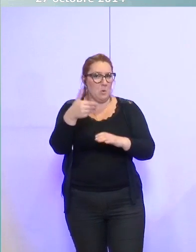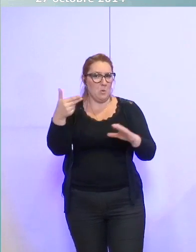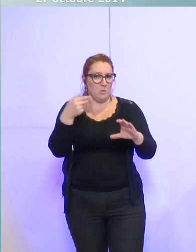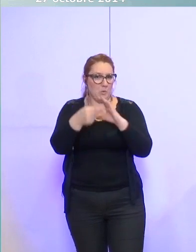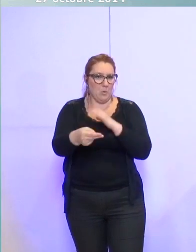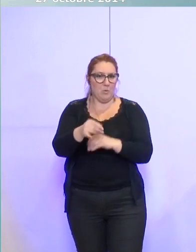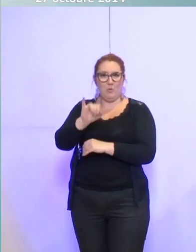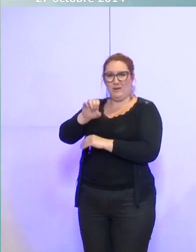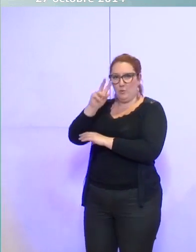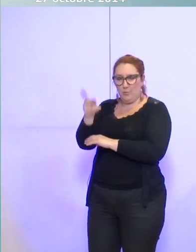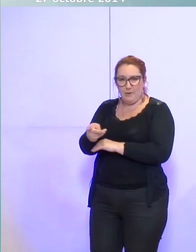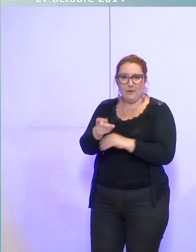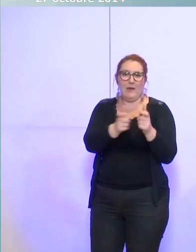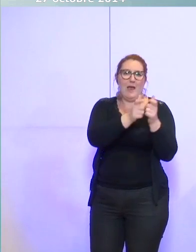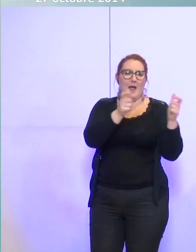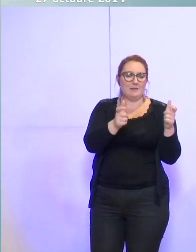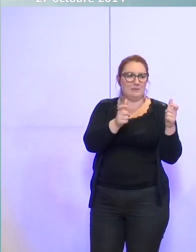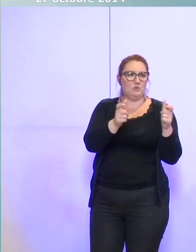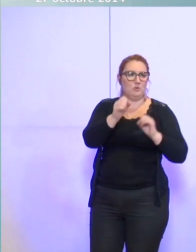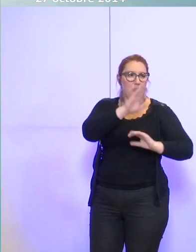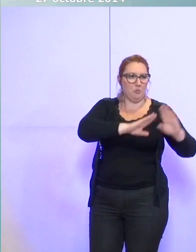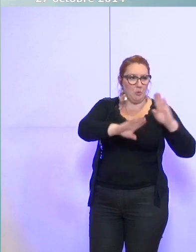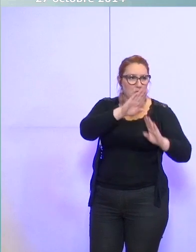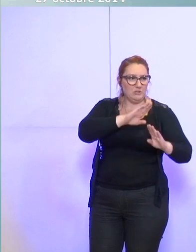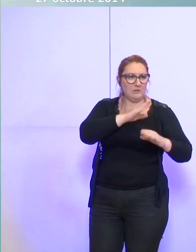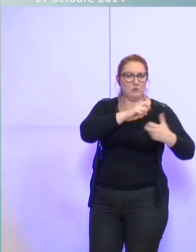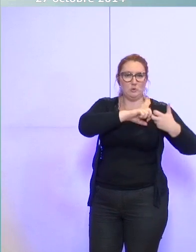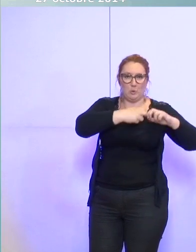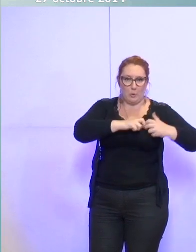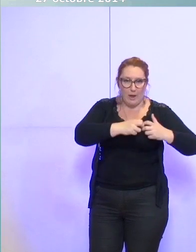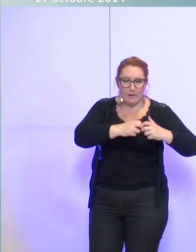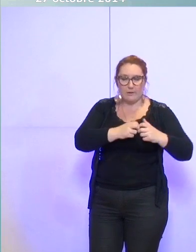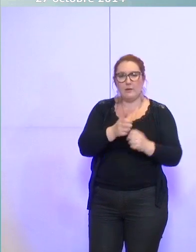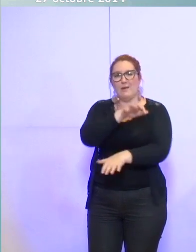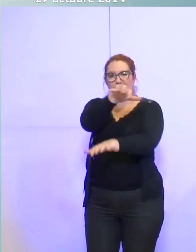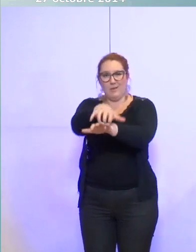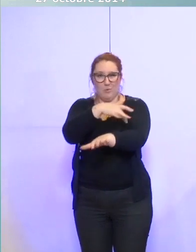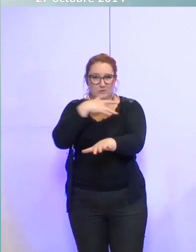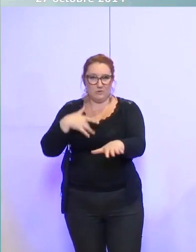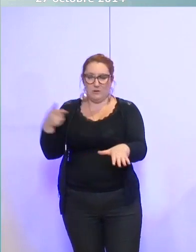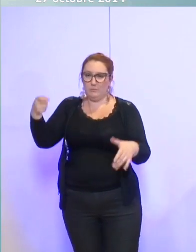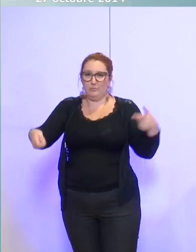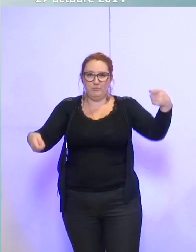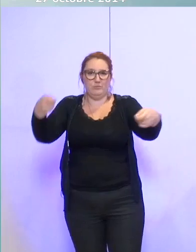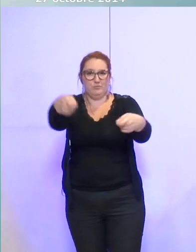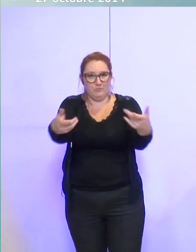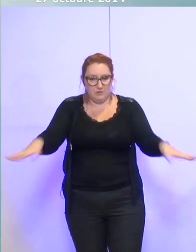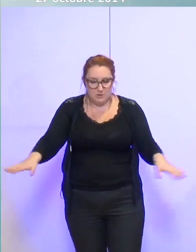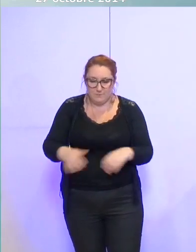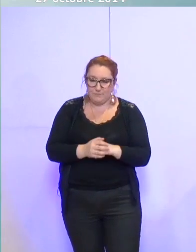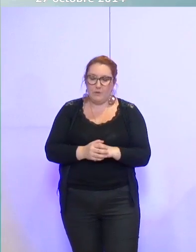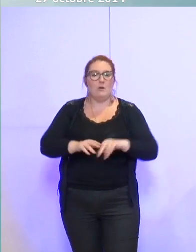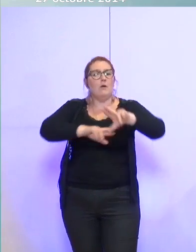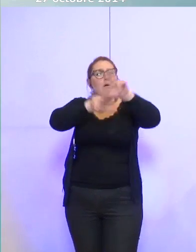IEP, Institut IBS, Institut de biologie structurale et Pôle Santé. Selon les dispositions de la Convention, la ville s'est